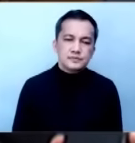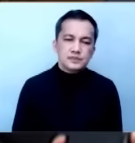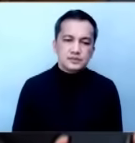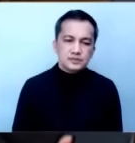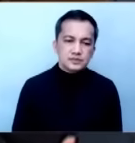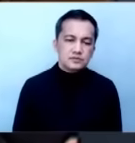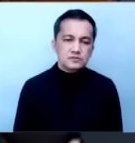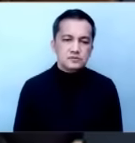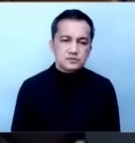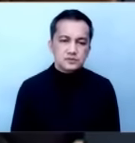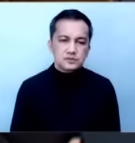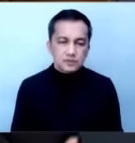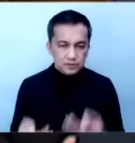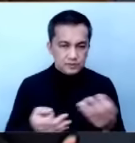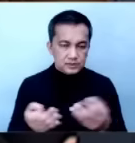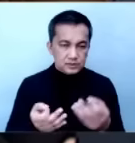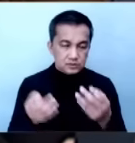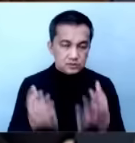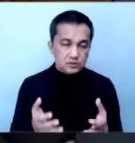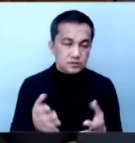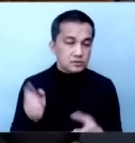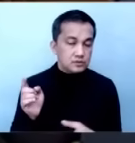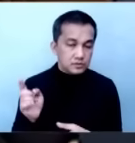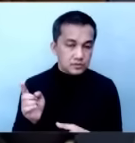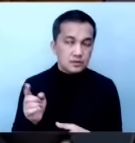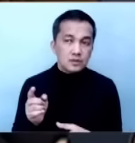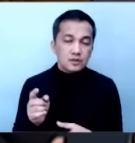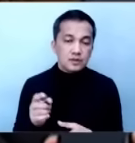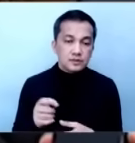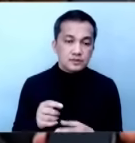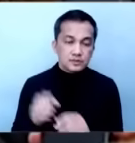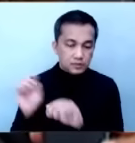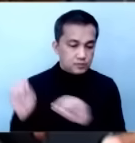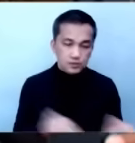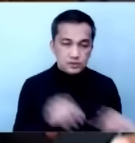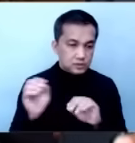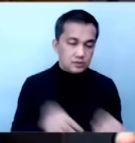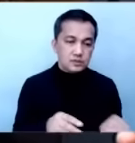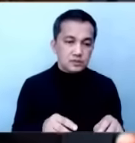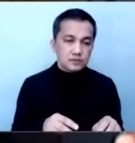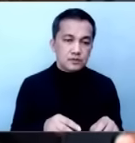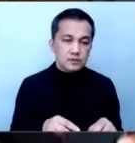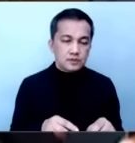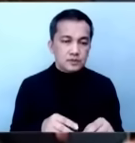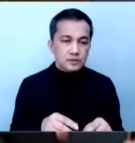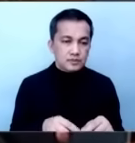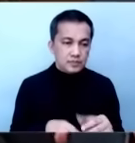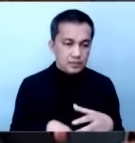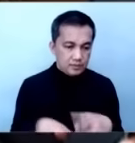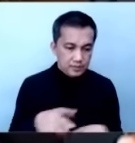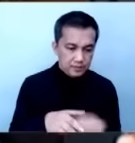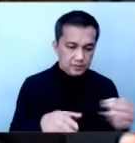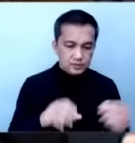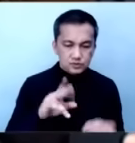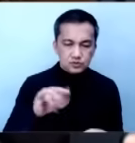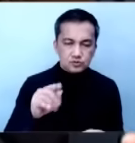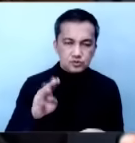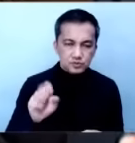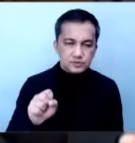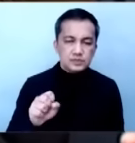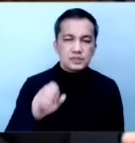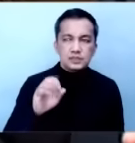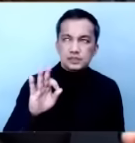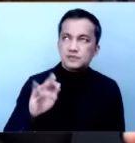naging facilitators naman ito na naipasok ito at naipuslit palabas ng customs ay sina Faeldon,